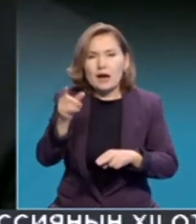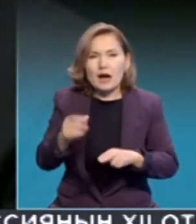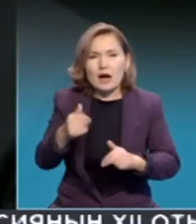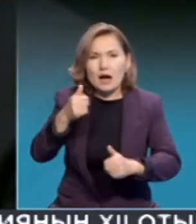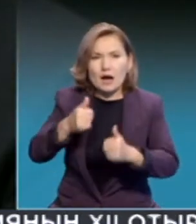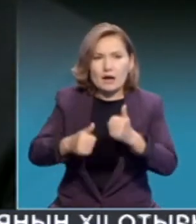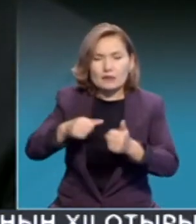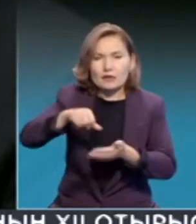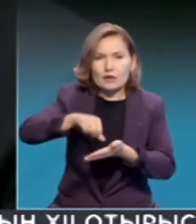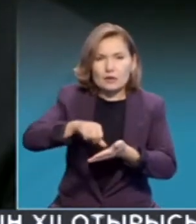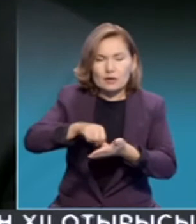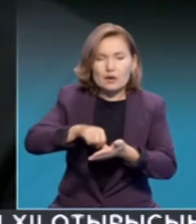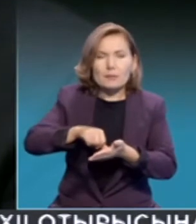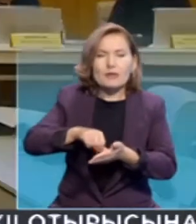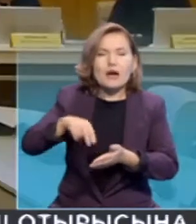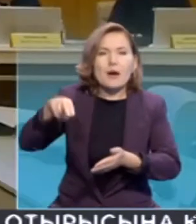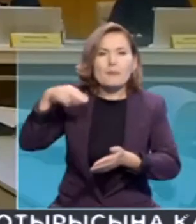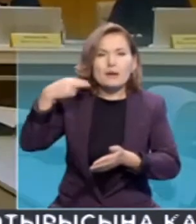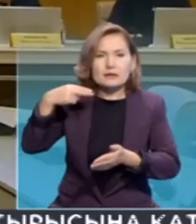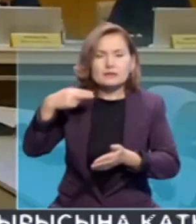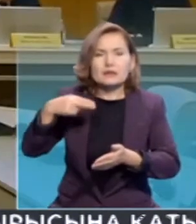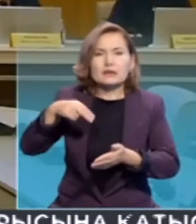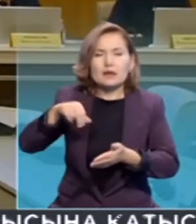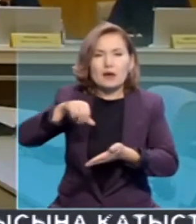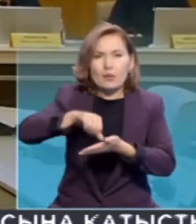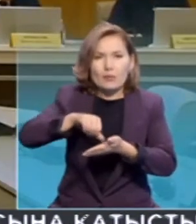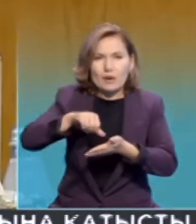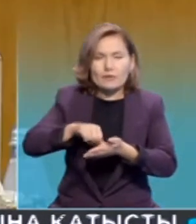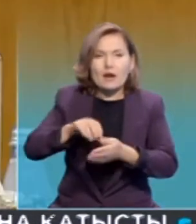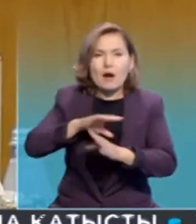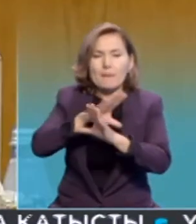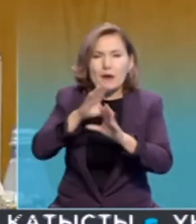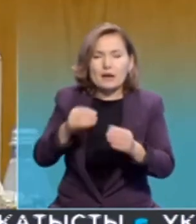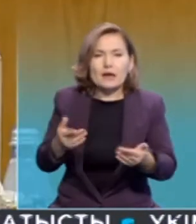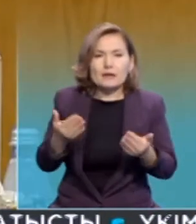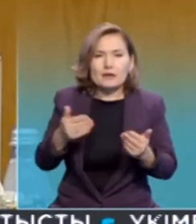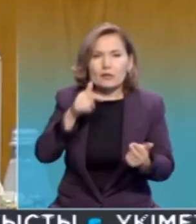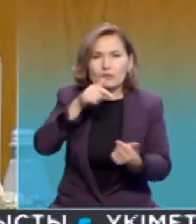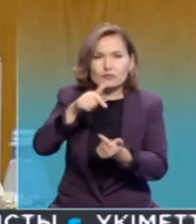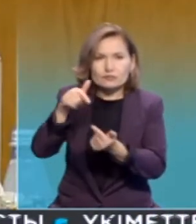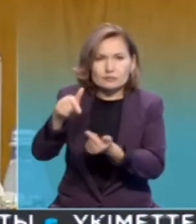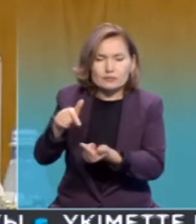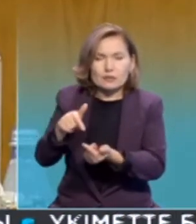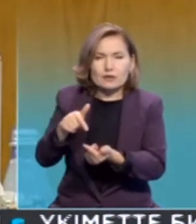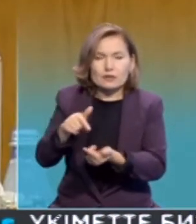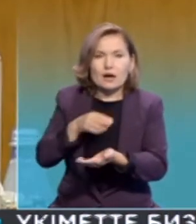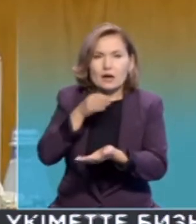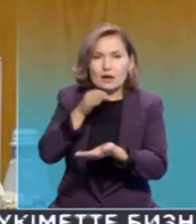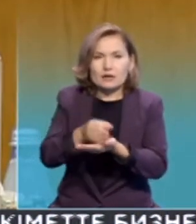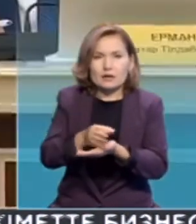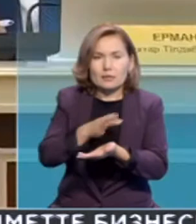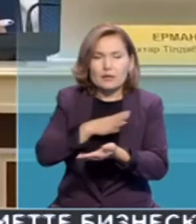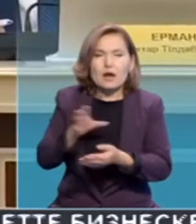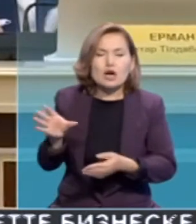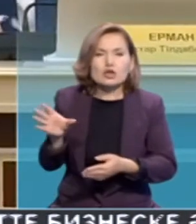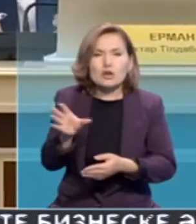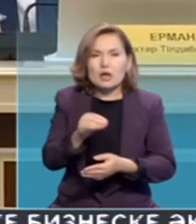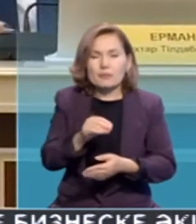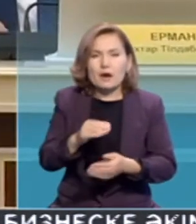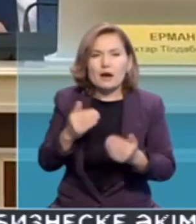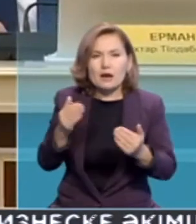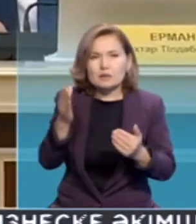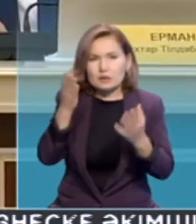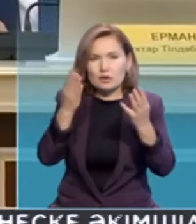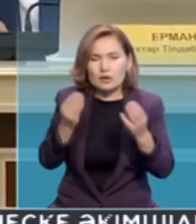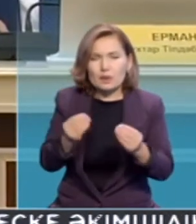та жалпы президенттік үміткерлікке қойылатын талаптарға сай деп танылды. Жалпы қазіргі